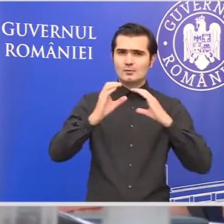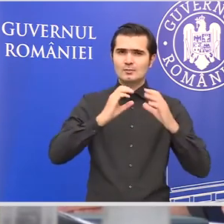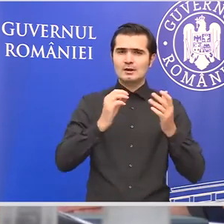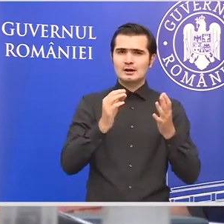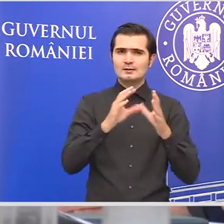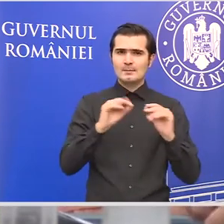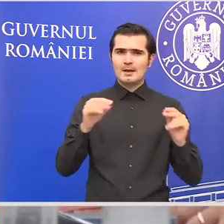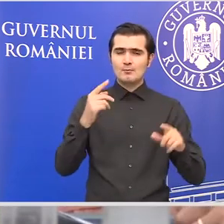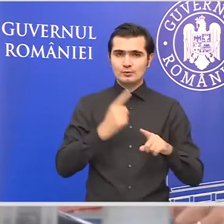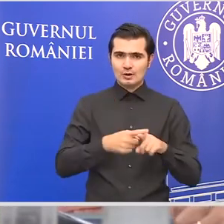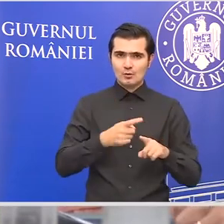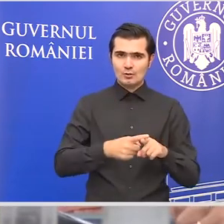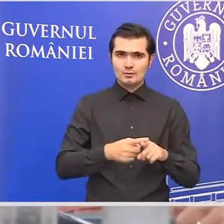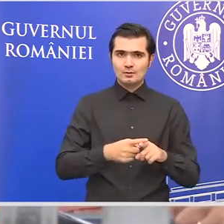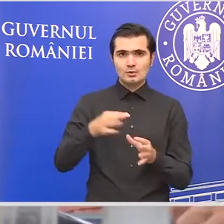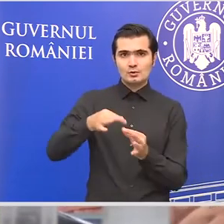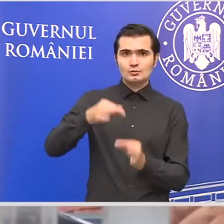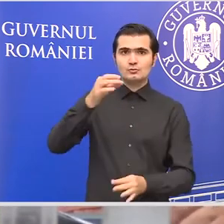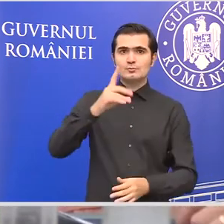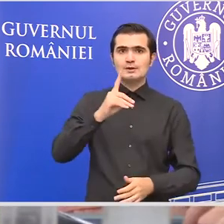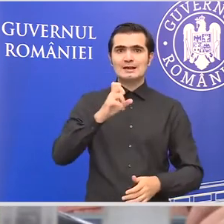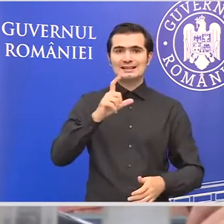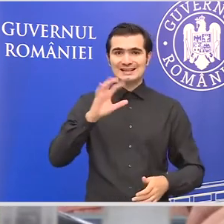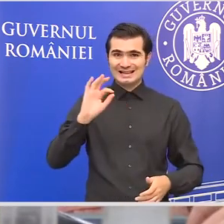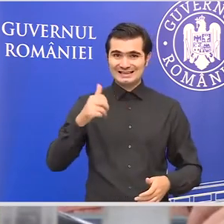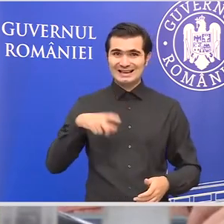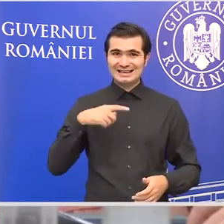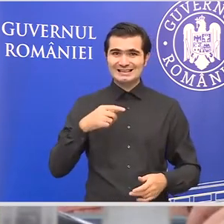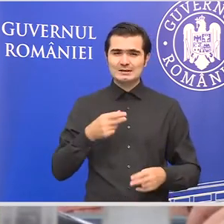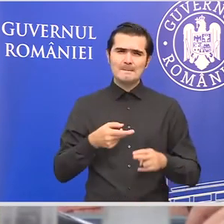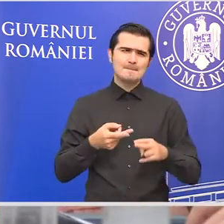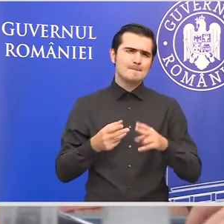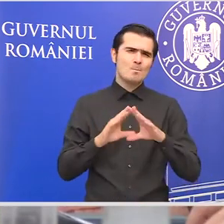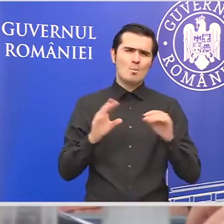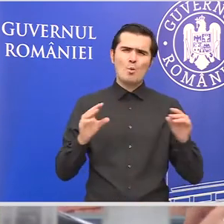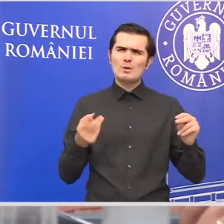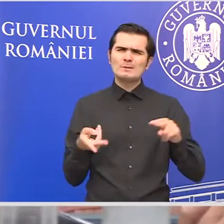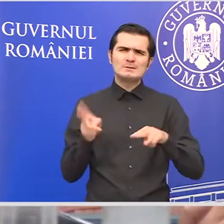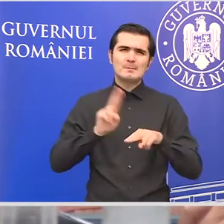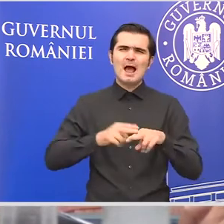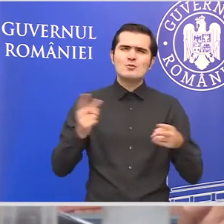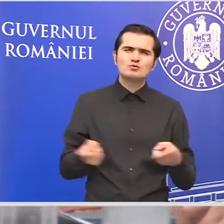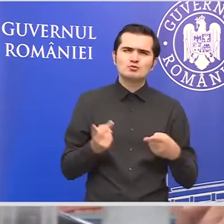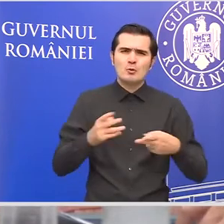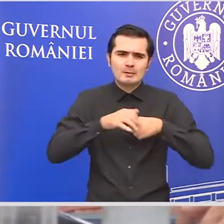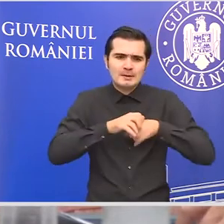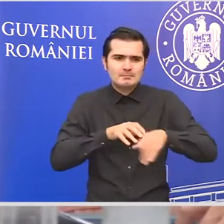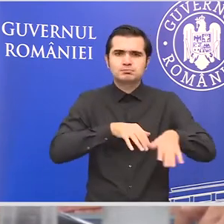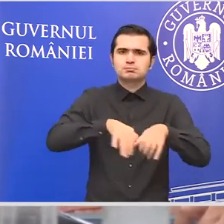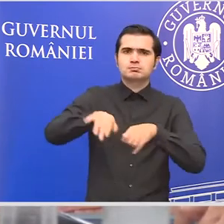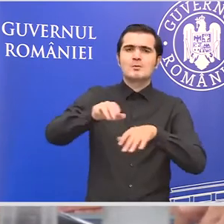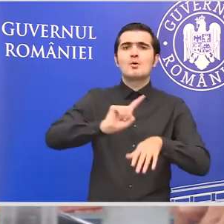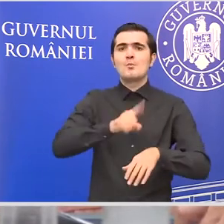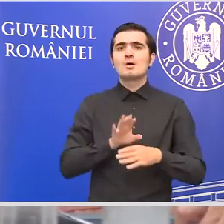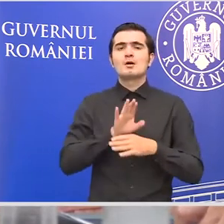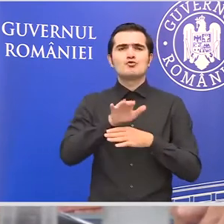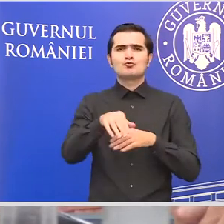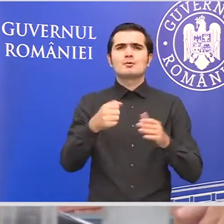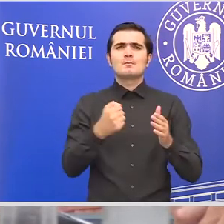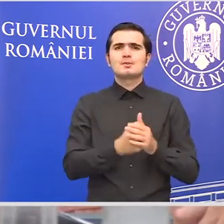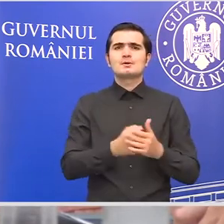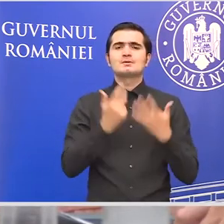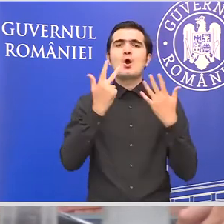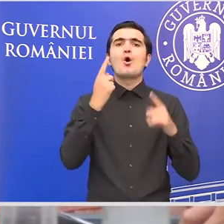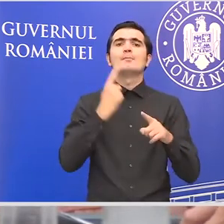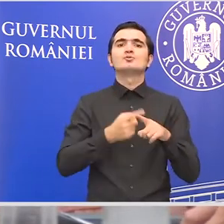ori, tulpina Delta este mult mai transmisibilă și poate să ajungă până la de